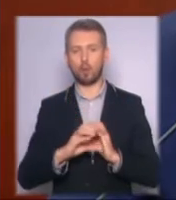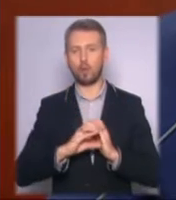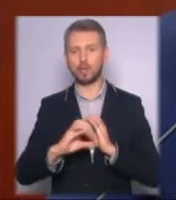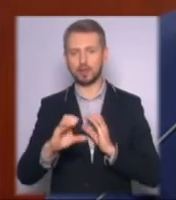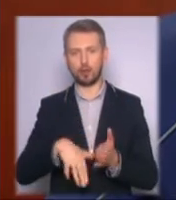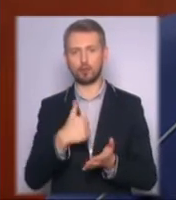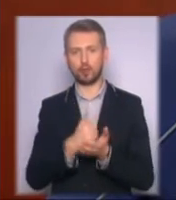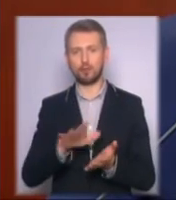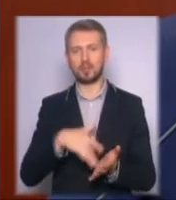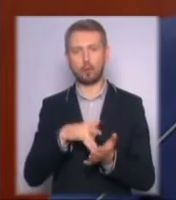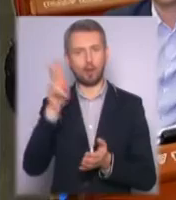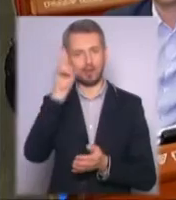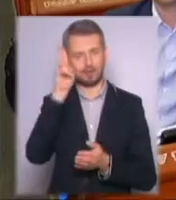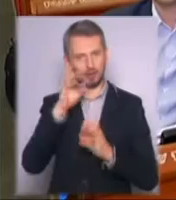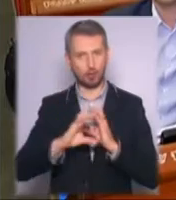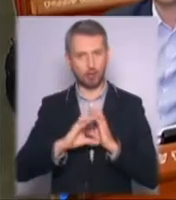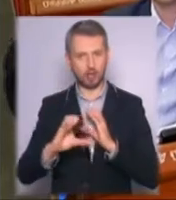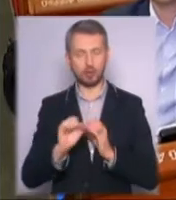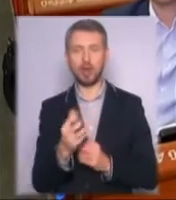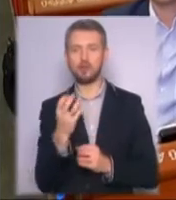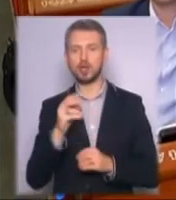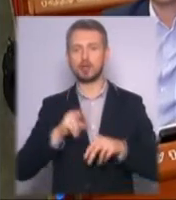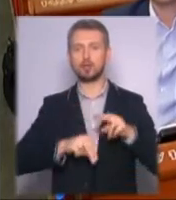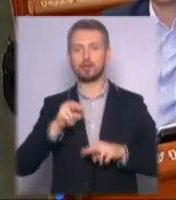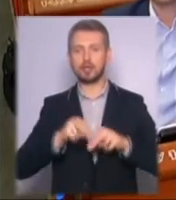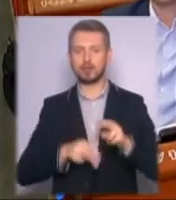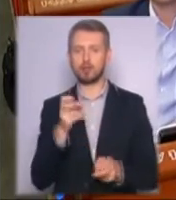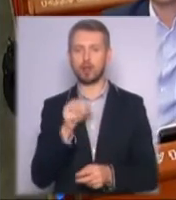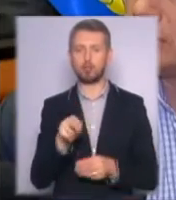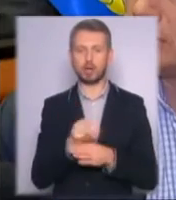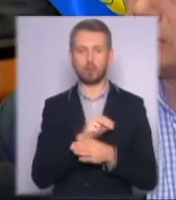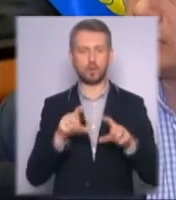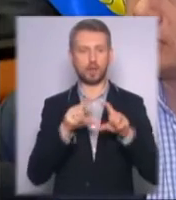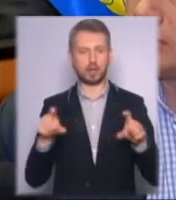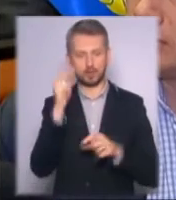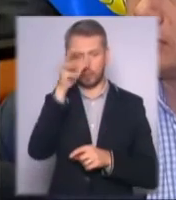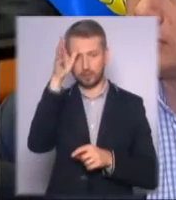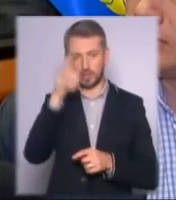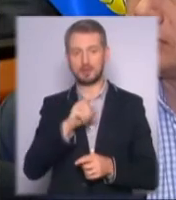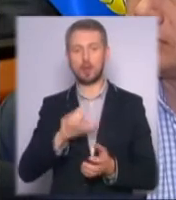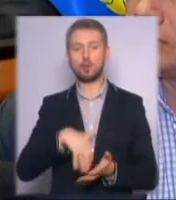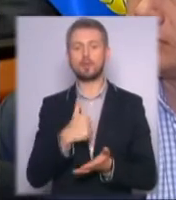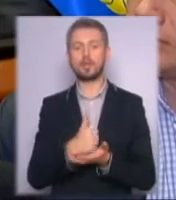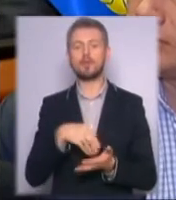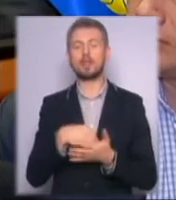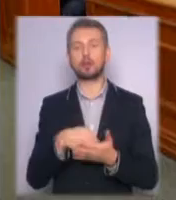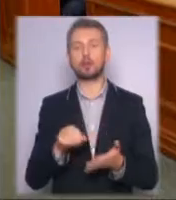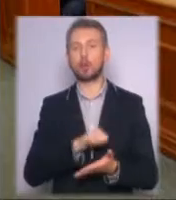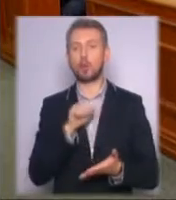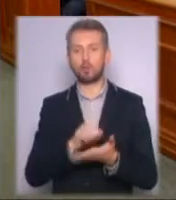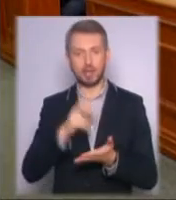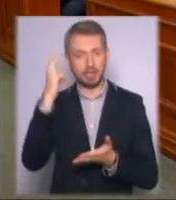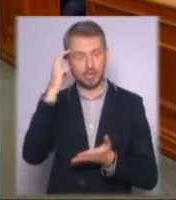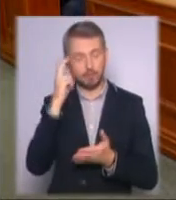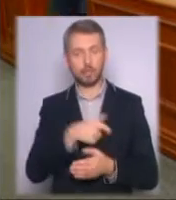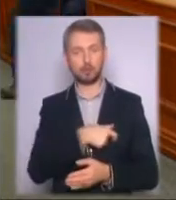міського каналізаційного колектора, а ще на будівництво та капремонт закладів освіти. За головний фінансовий документ столиці депутати сподіваються